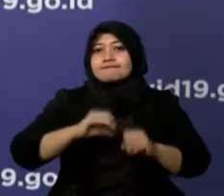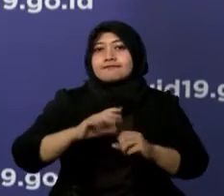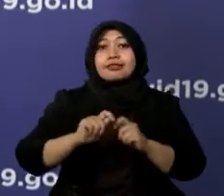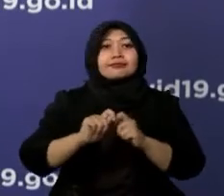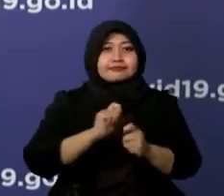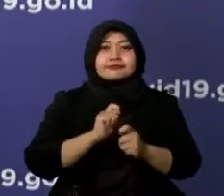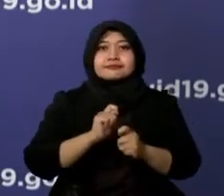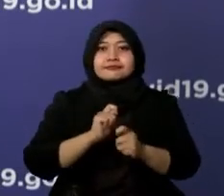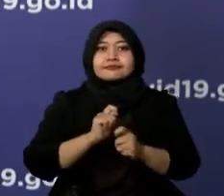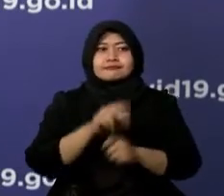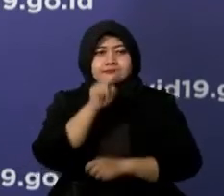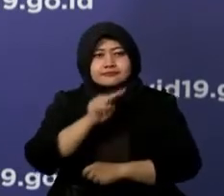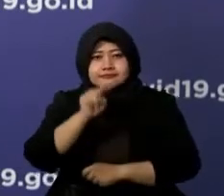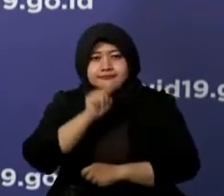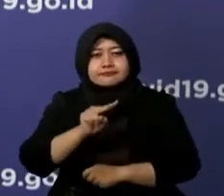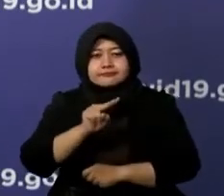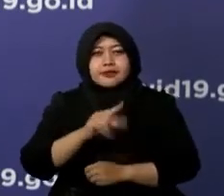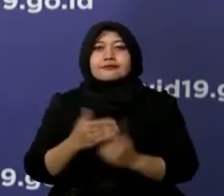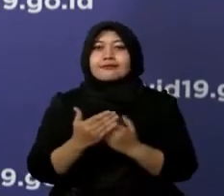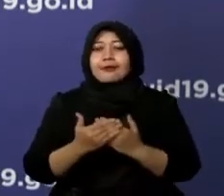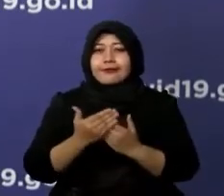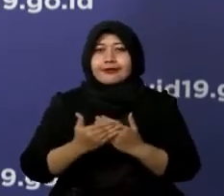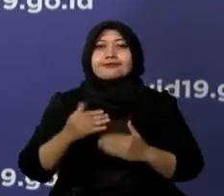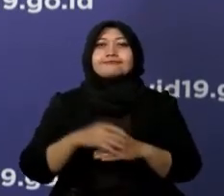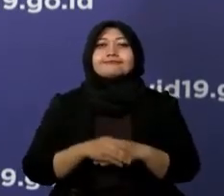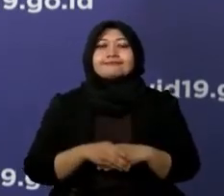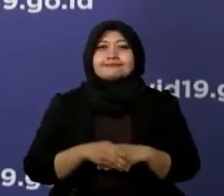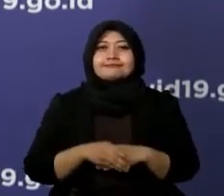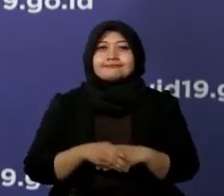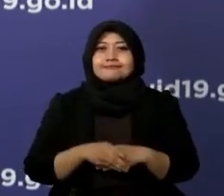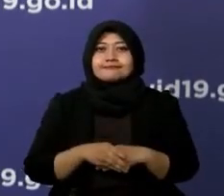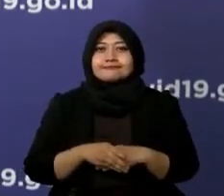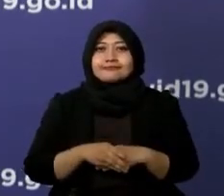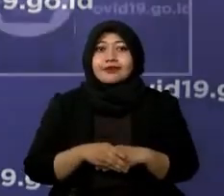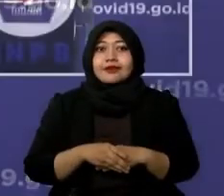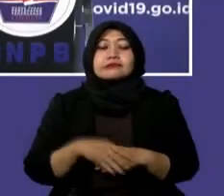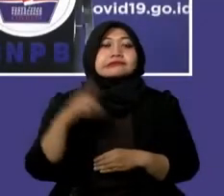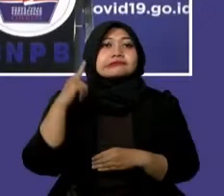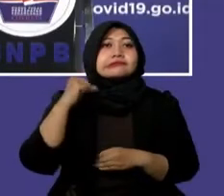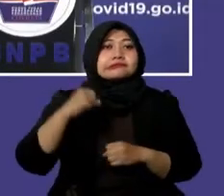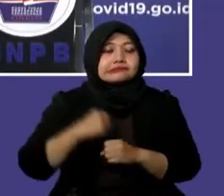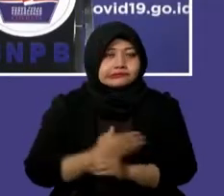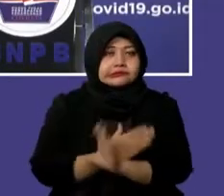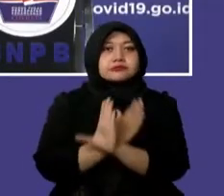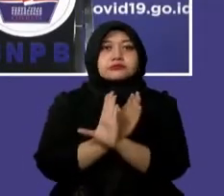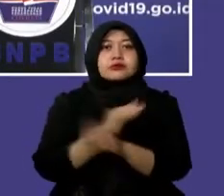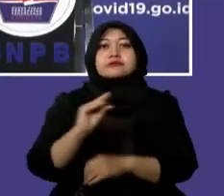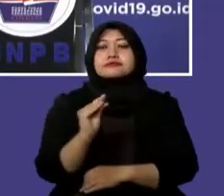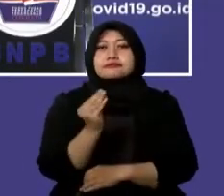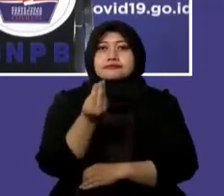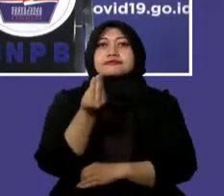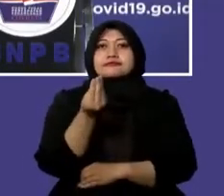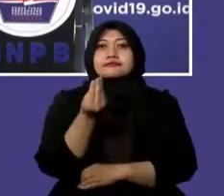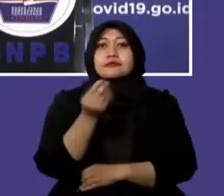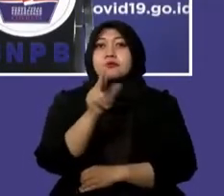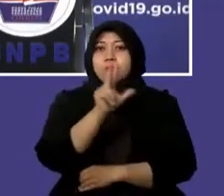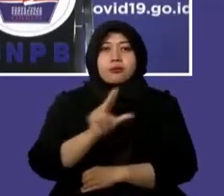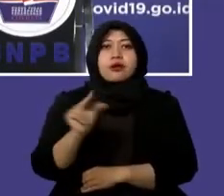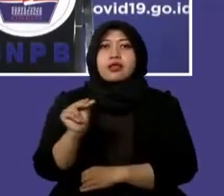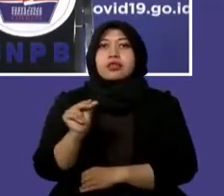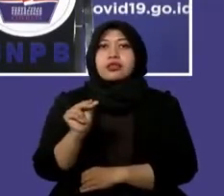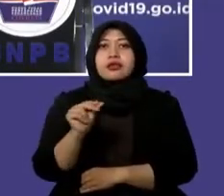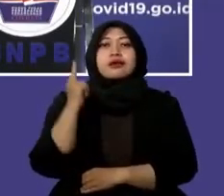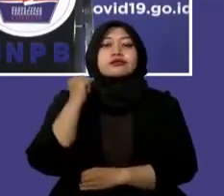yakni testing, tracing, dan treatment. Khususnya di wilayah Jawa Timur, DKI Jakarta, Jawa